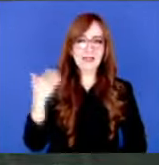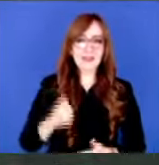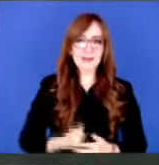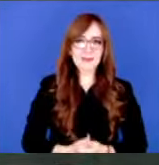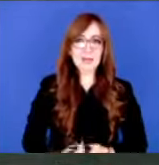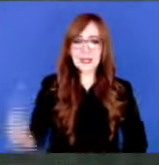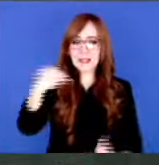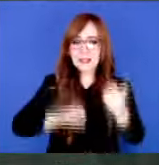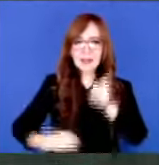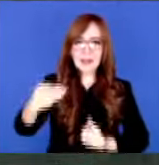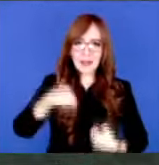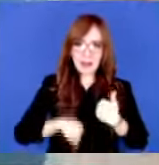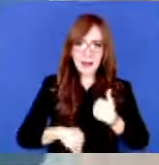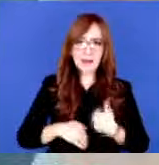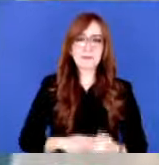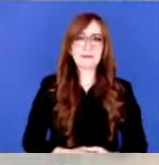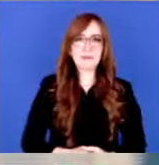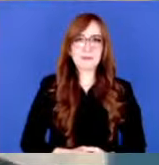Partai Golkar Aksa Mahmud.